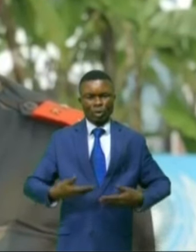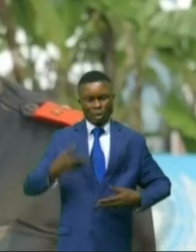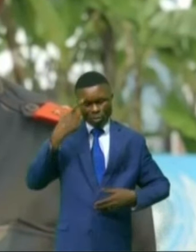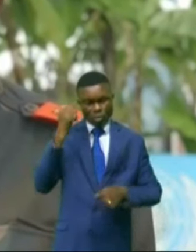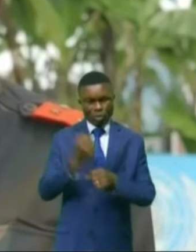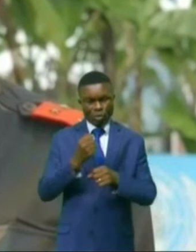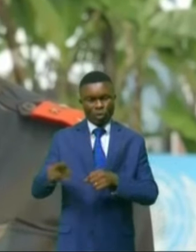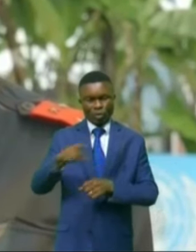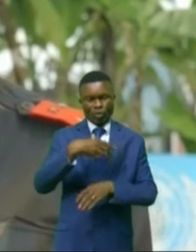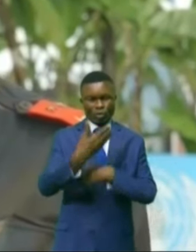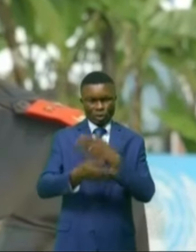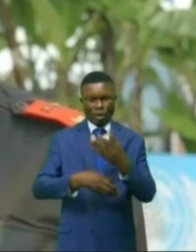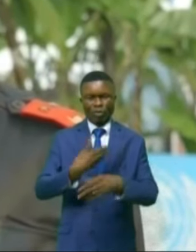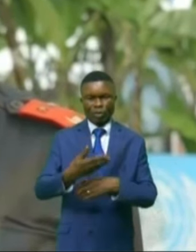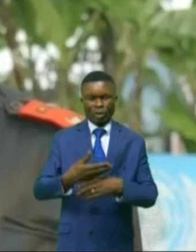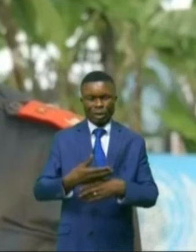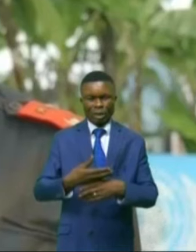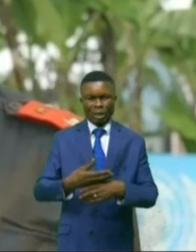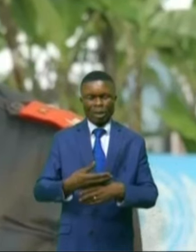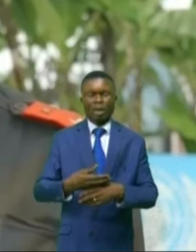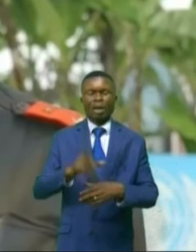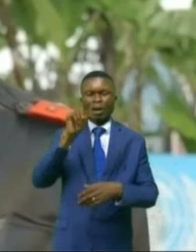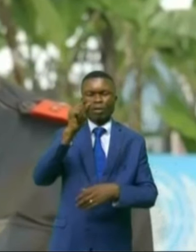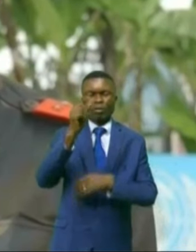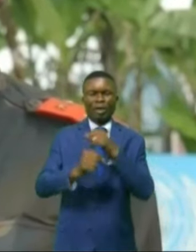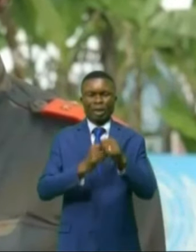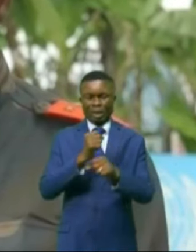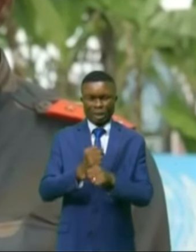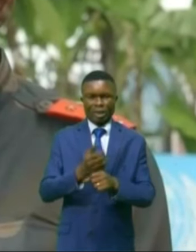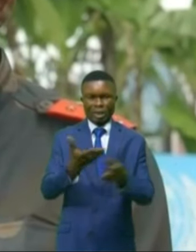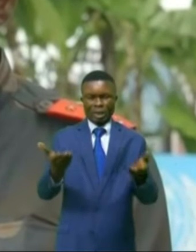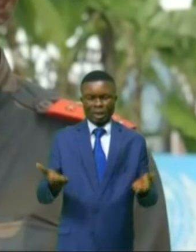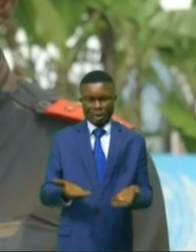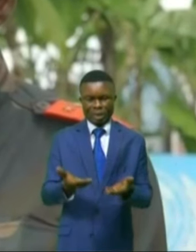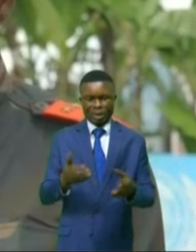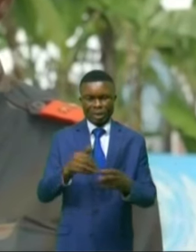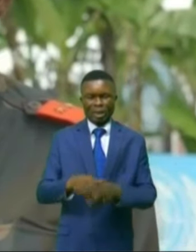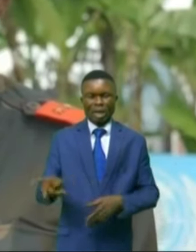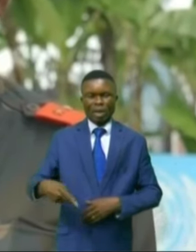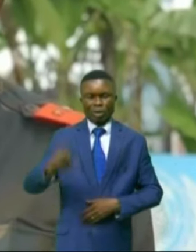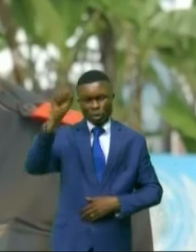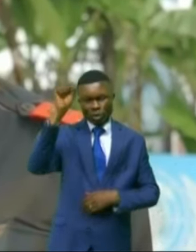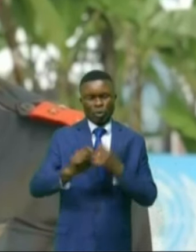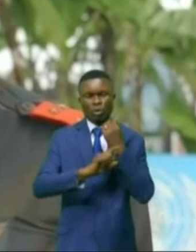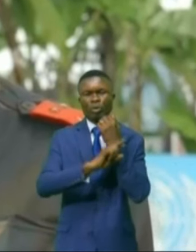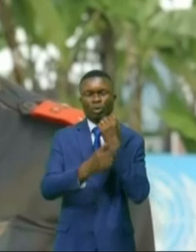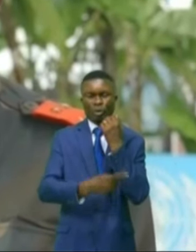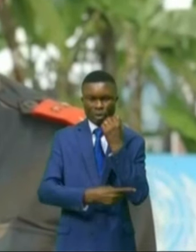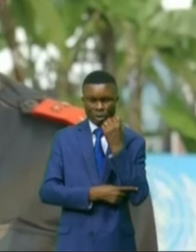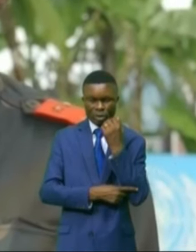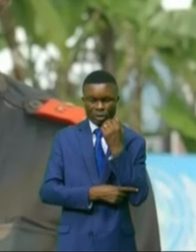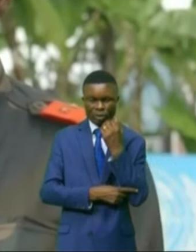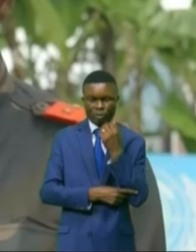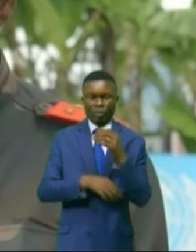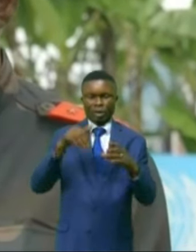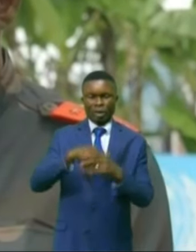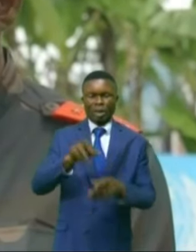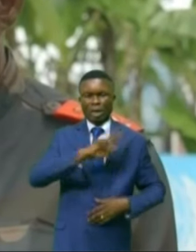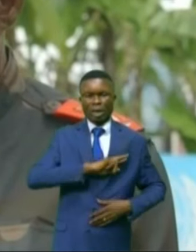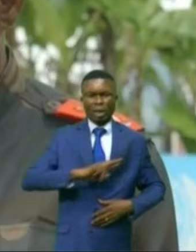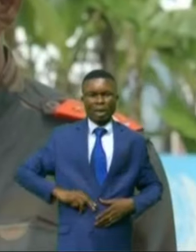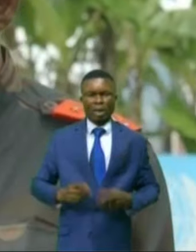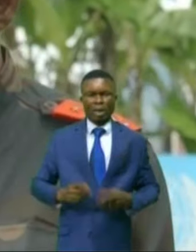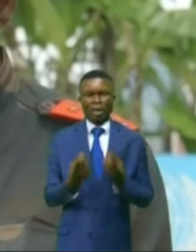travail abattu durant tout votre mandat au Sud Kivu, en République